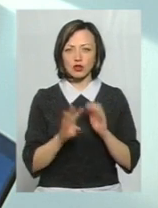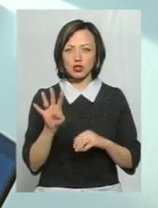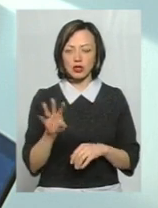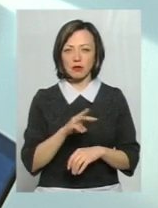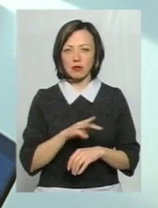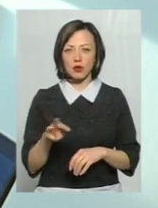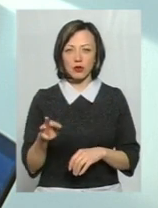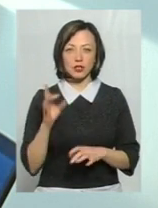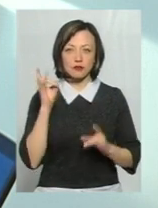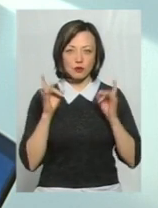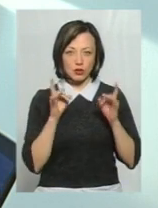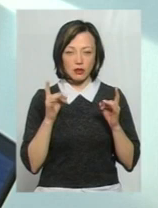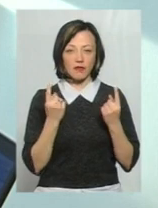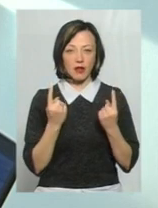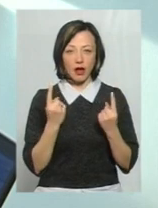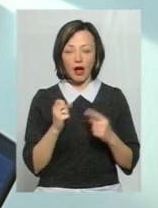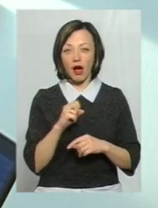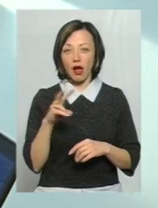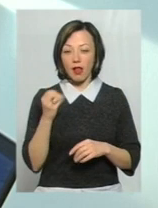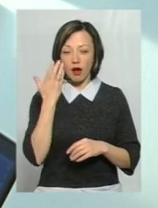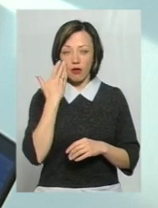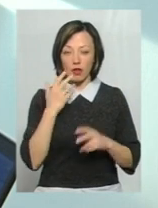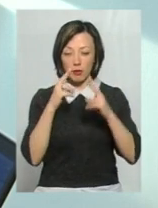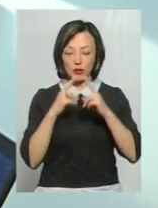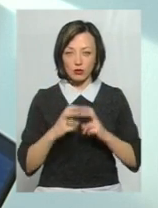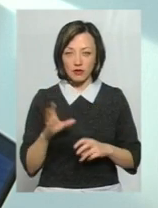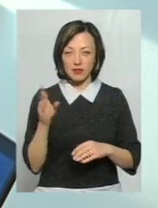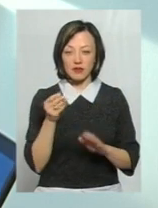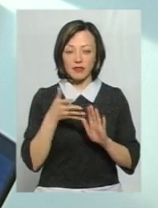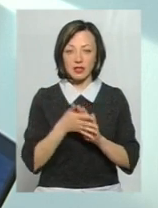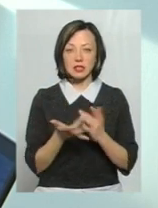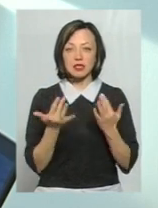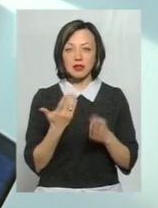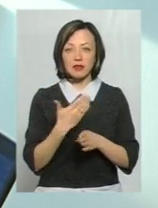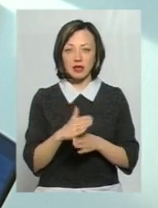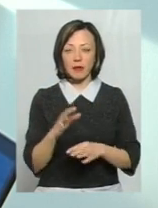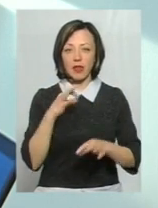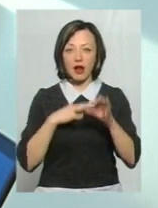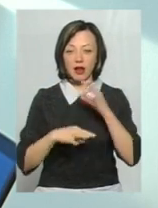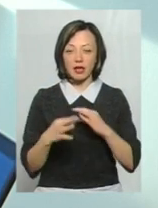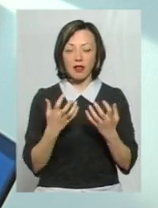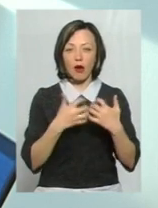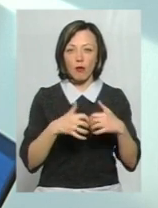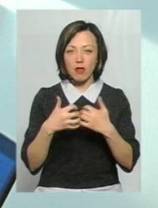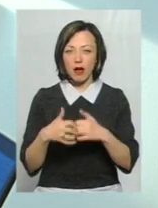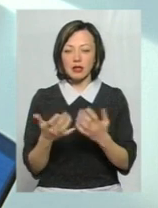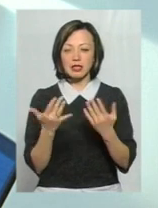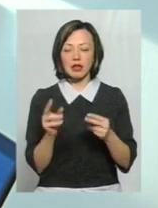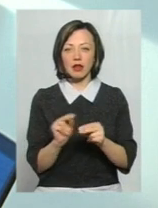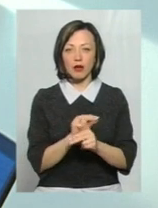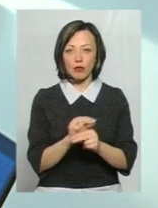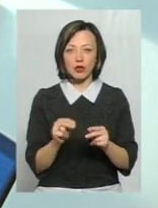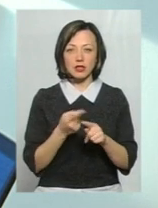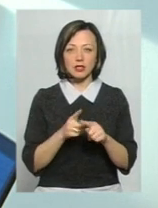мільйони звучить достатньо велика. Але коли проаналізувати ці всі витрати, скільки ми виділяємо на лікарства, скільки на обладнання, скільки на ремонти,